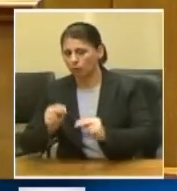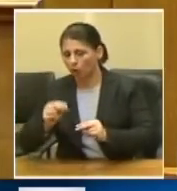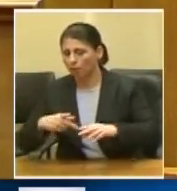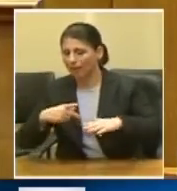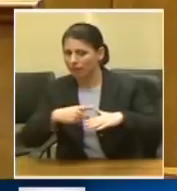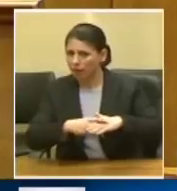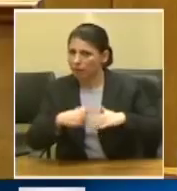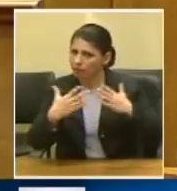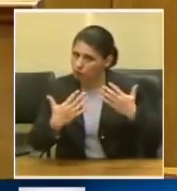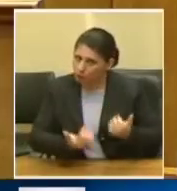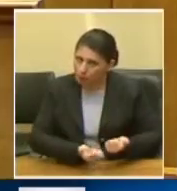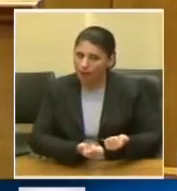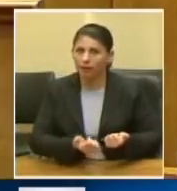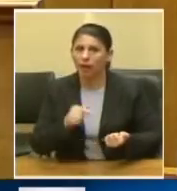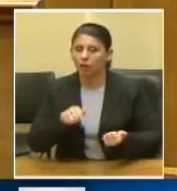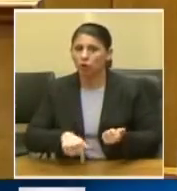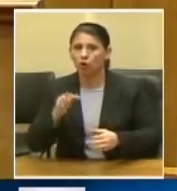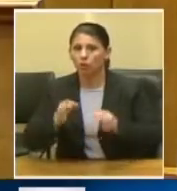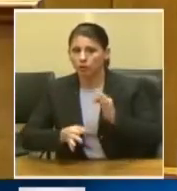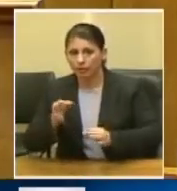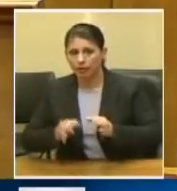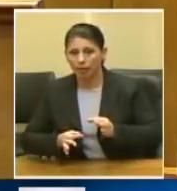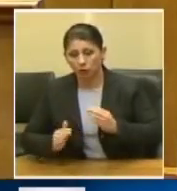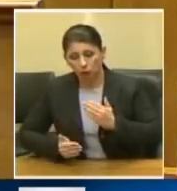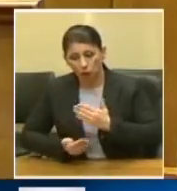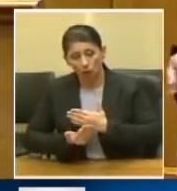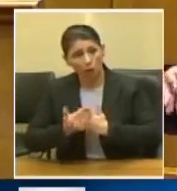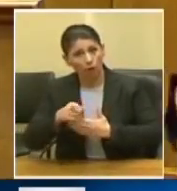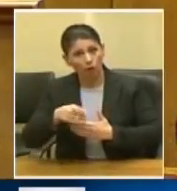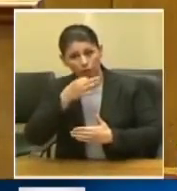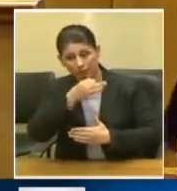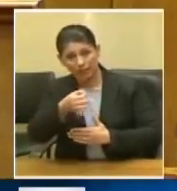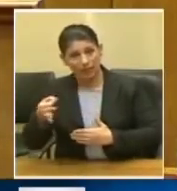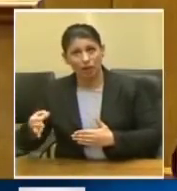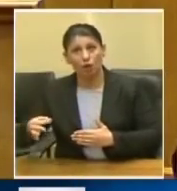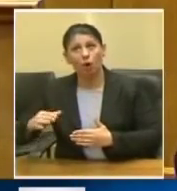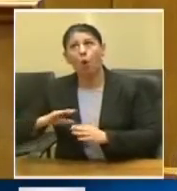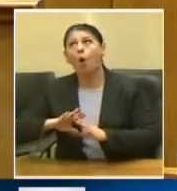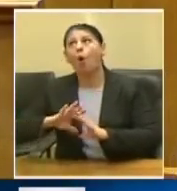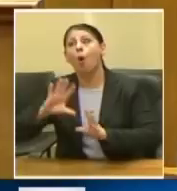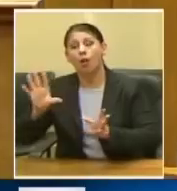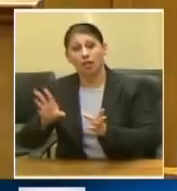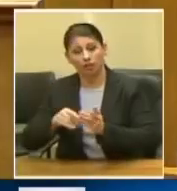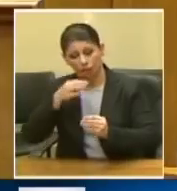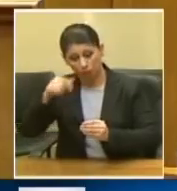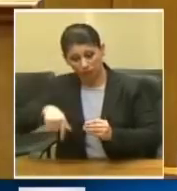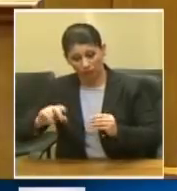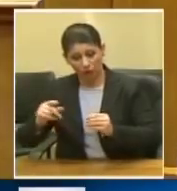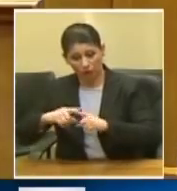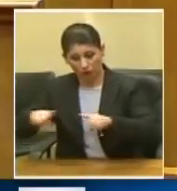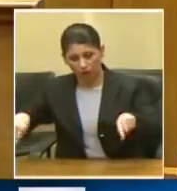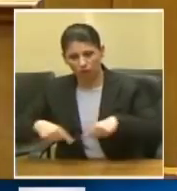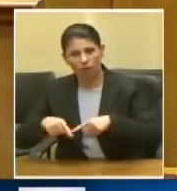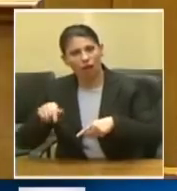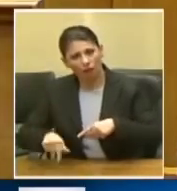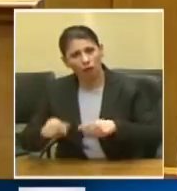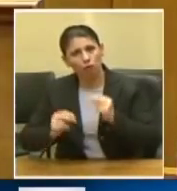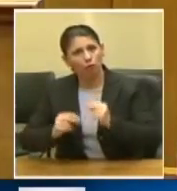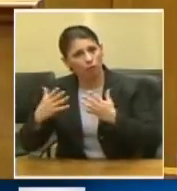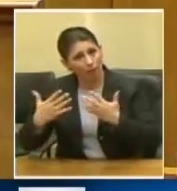τραπεζών υπάρχει. Τώρα που μιλάμε, το πρωί που λέγατε όλα αυτά τα οποία λέγατε εδώ, αυτό το πρόβλημα σοβούσε και